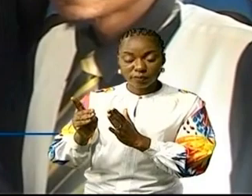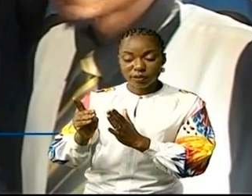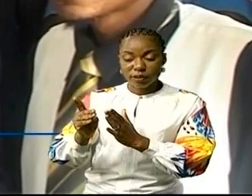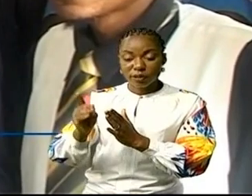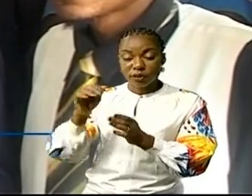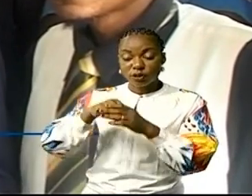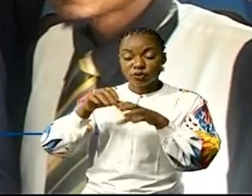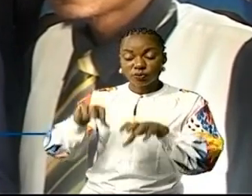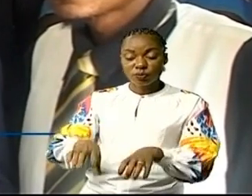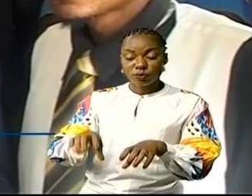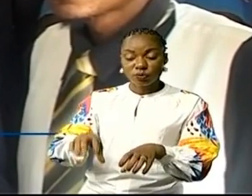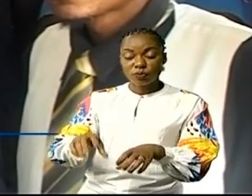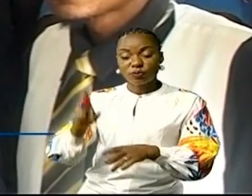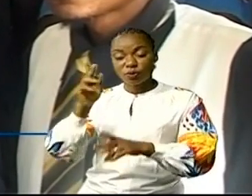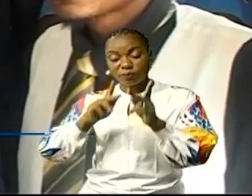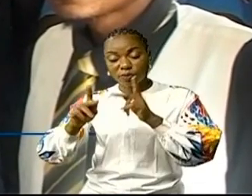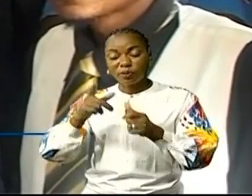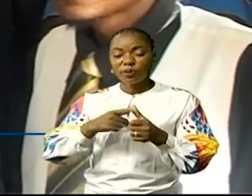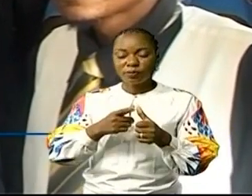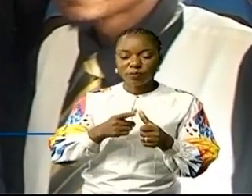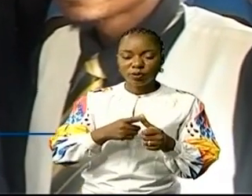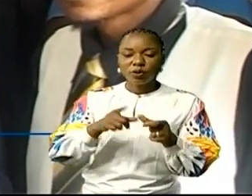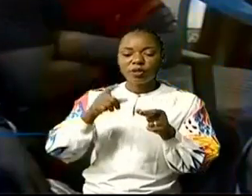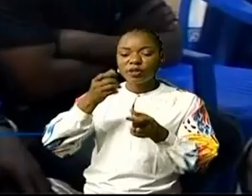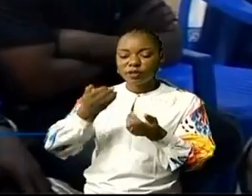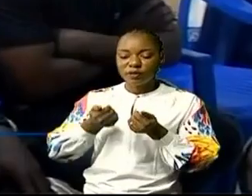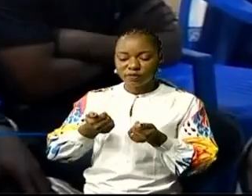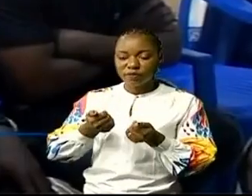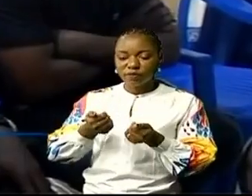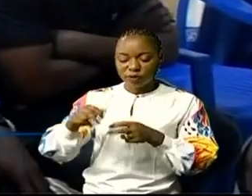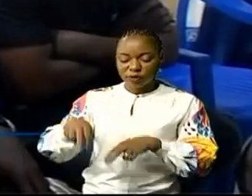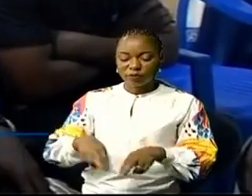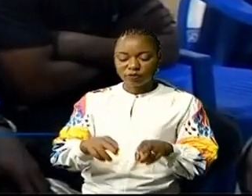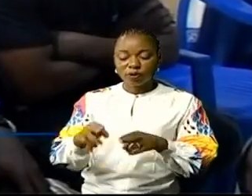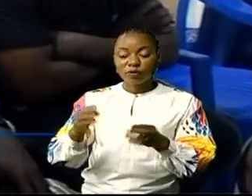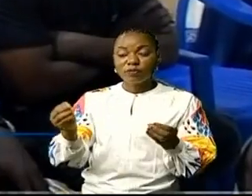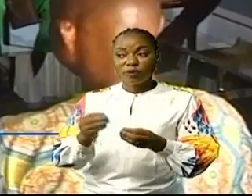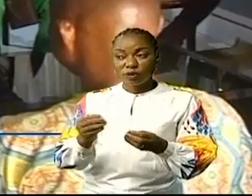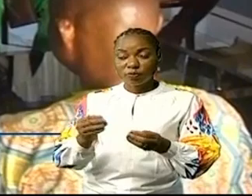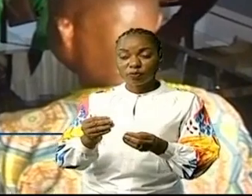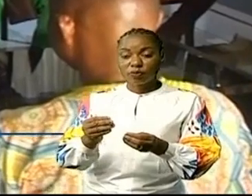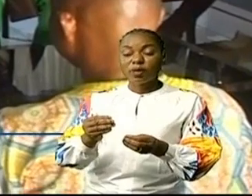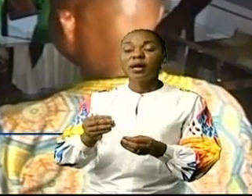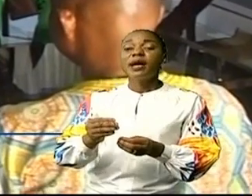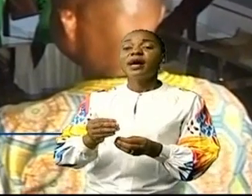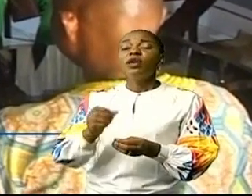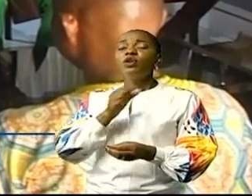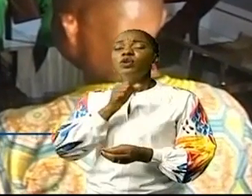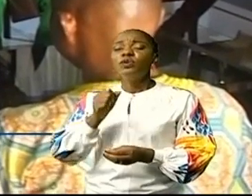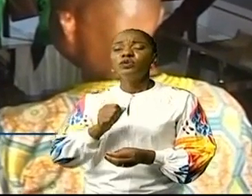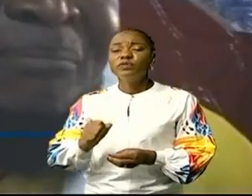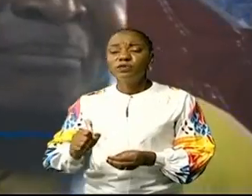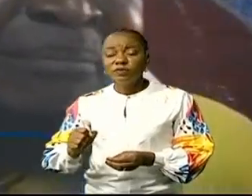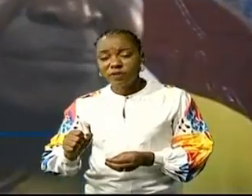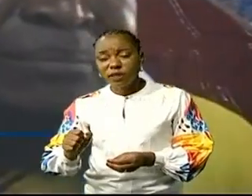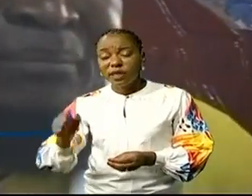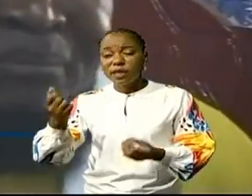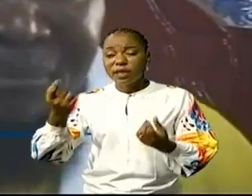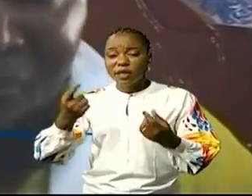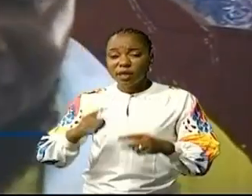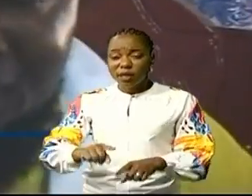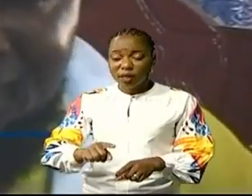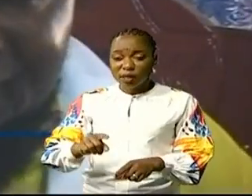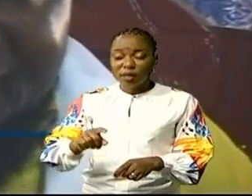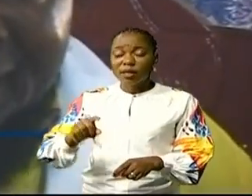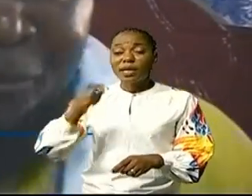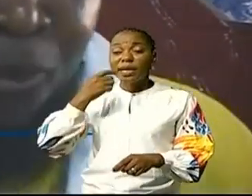la RDC ou du peuple d'abord, il a besoin des moyens. Pour sa part, l'Inkaka Nemwanantsemi, après avoir